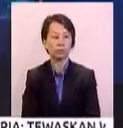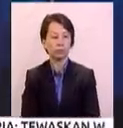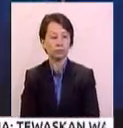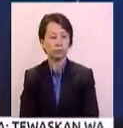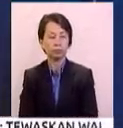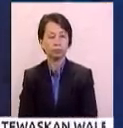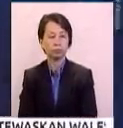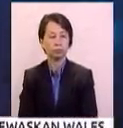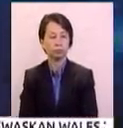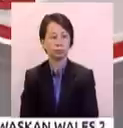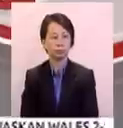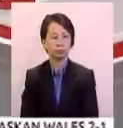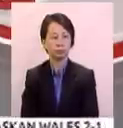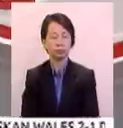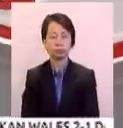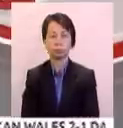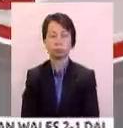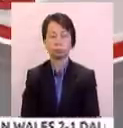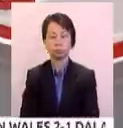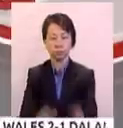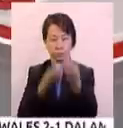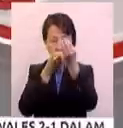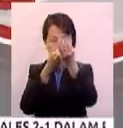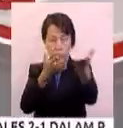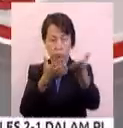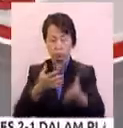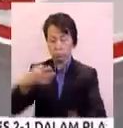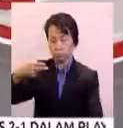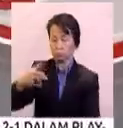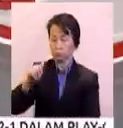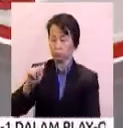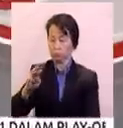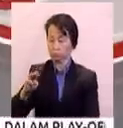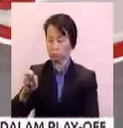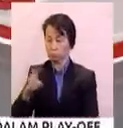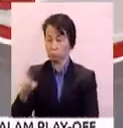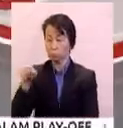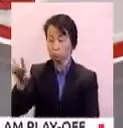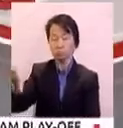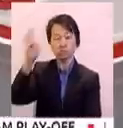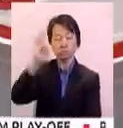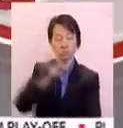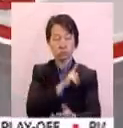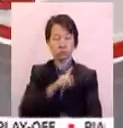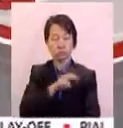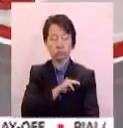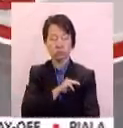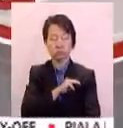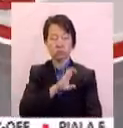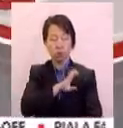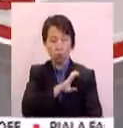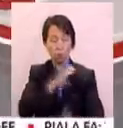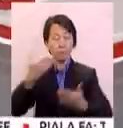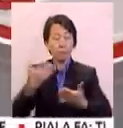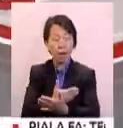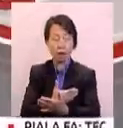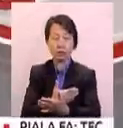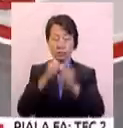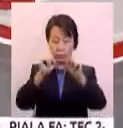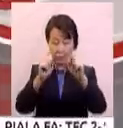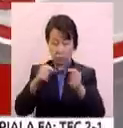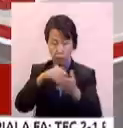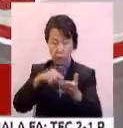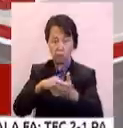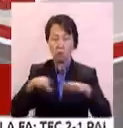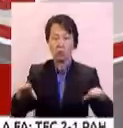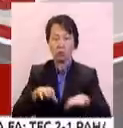Nama Tan Sri tak ada ini tapi saya... Pengumuman Datuk Seri Abdul Hamid sebagai Ketua Polis Negara yang baharu berkuat kuasa Sabtu ini dibuat Menteri Dalam Negeri Tan Sri